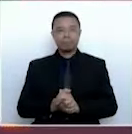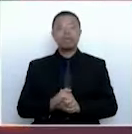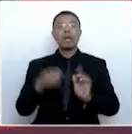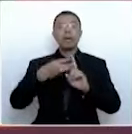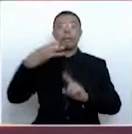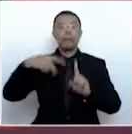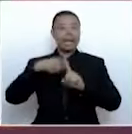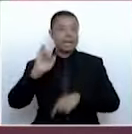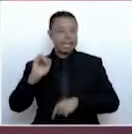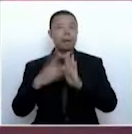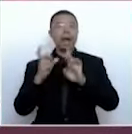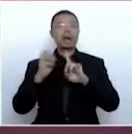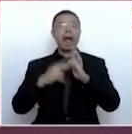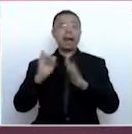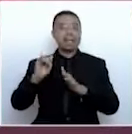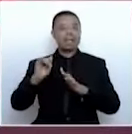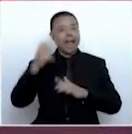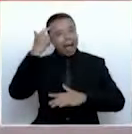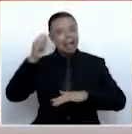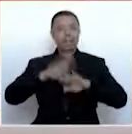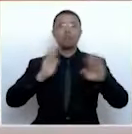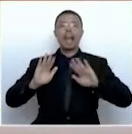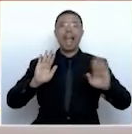Becky Mardani, praktisi budaya.